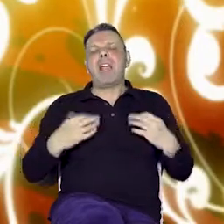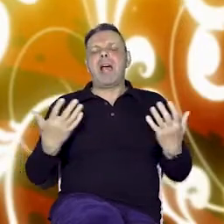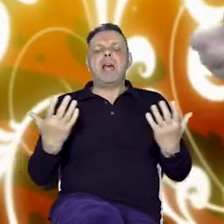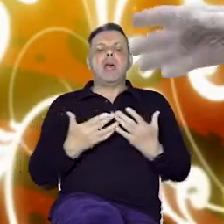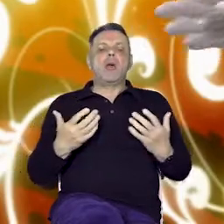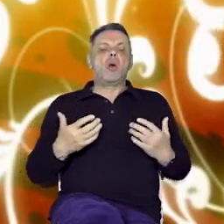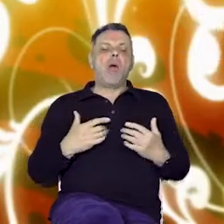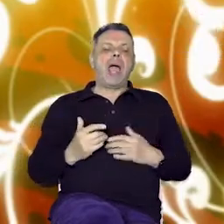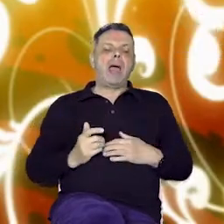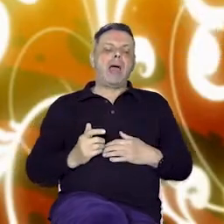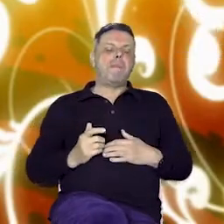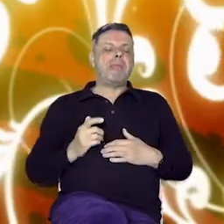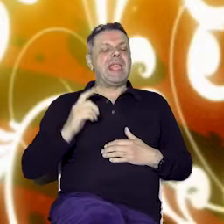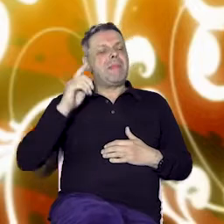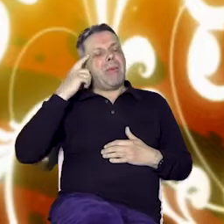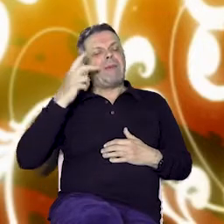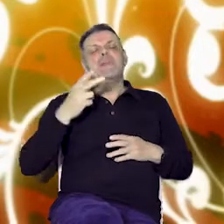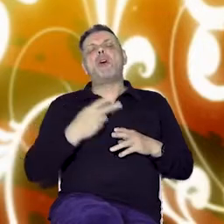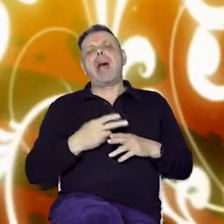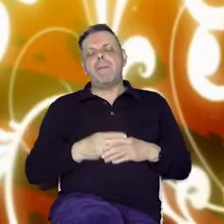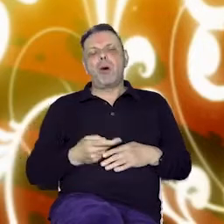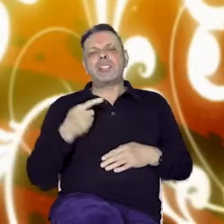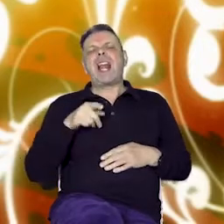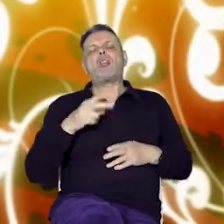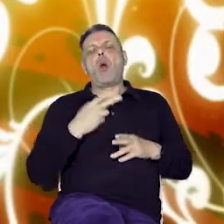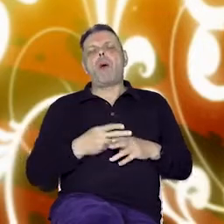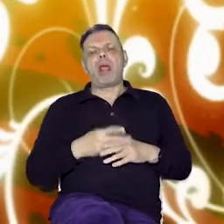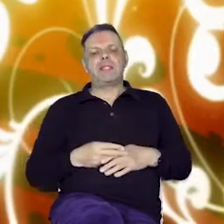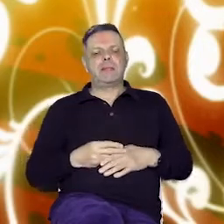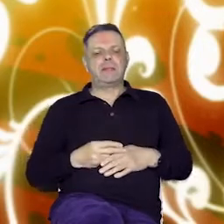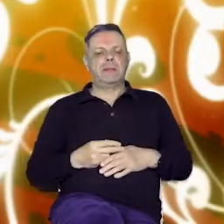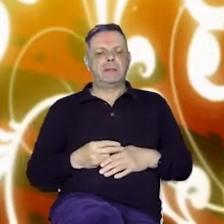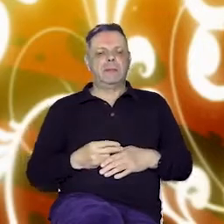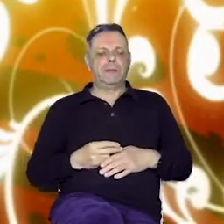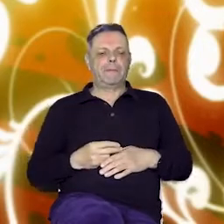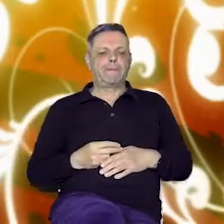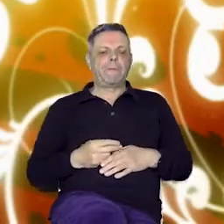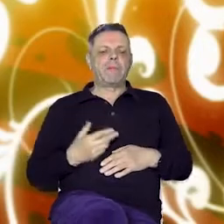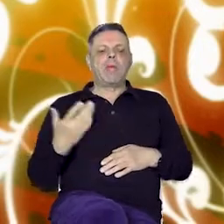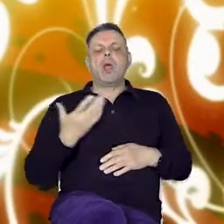čak i ne mislimo da je bolest, ali je bolest, koja druga zapravo potiču